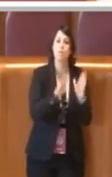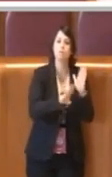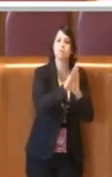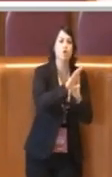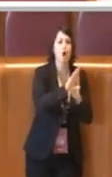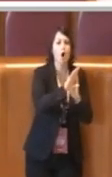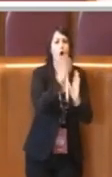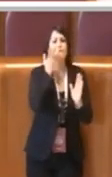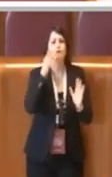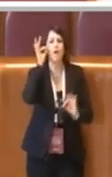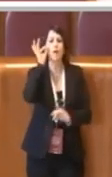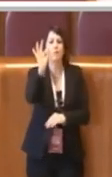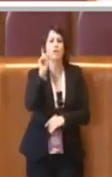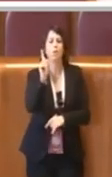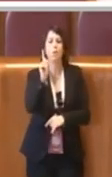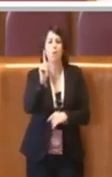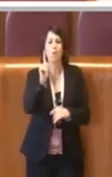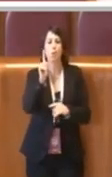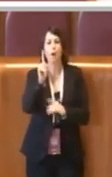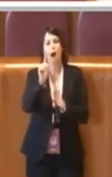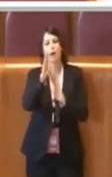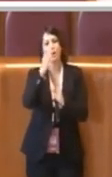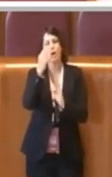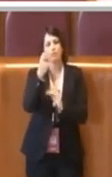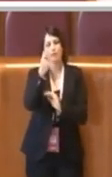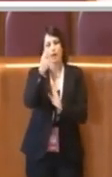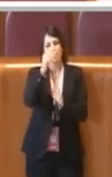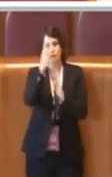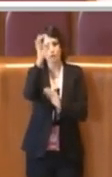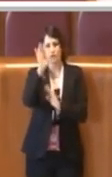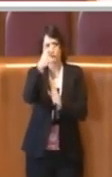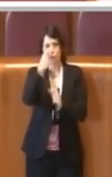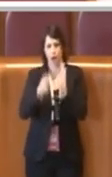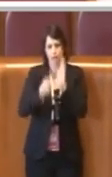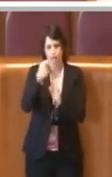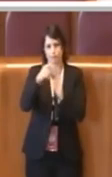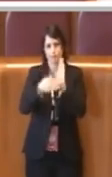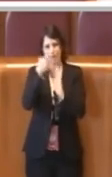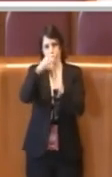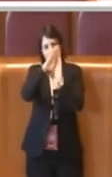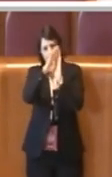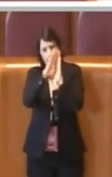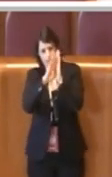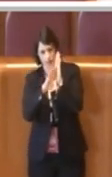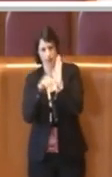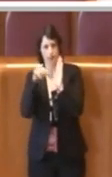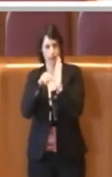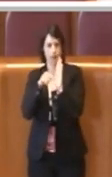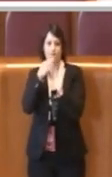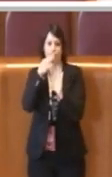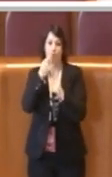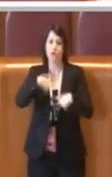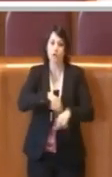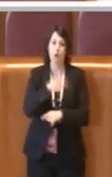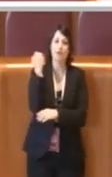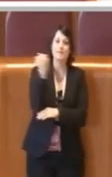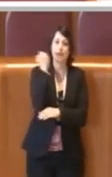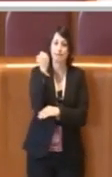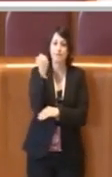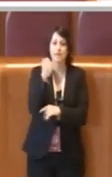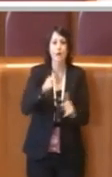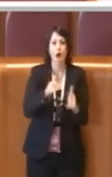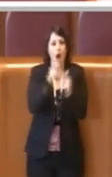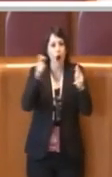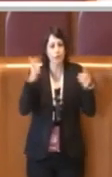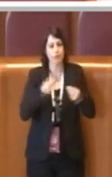quindi stiamo diminuendo stiamo aumentando i fondi a disposizione dell'associazione gestione dei servizi quindi ci saranno più